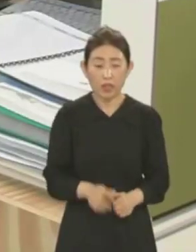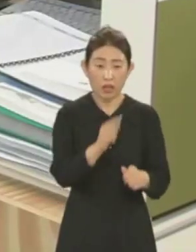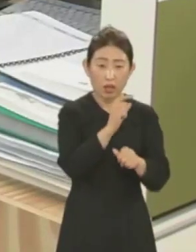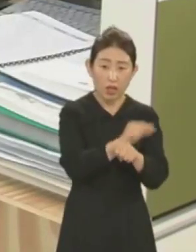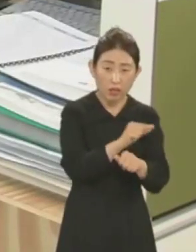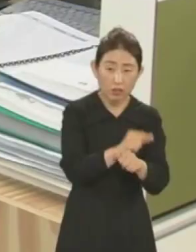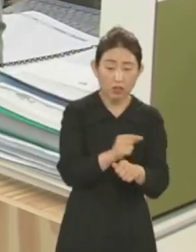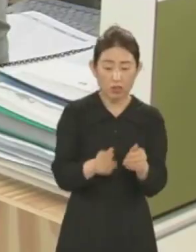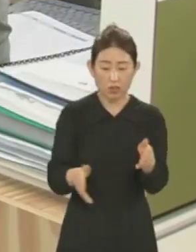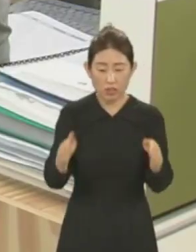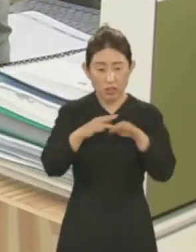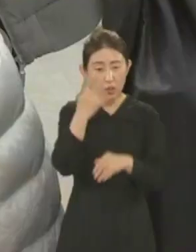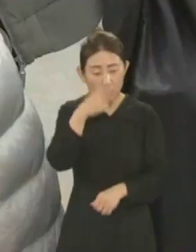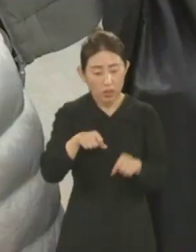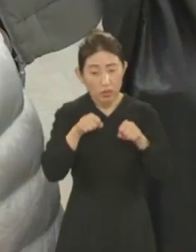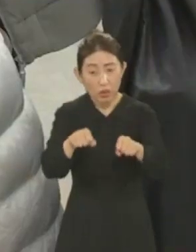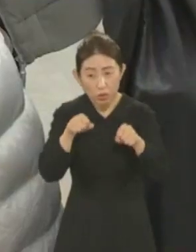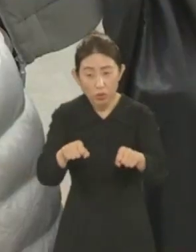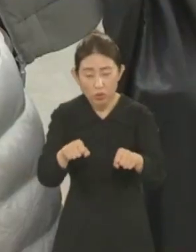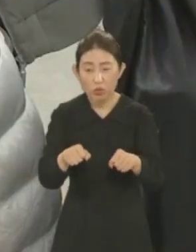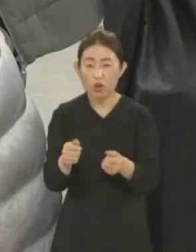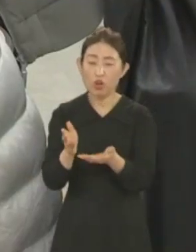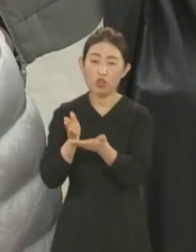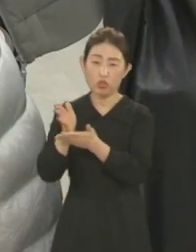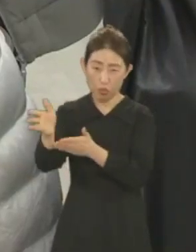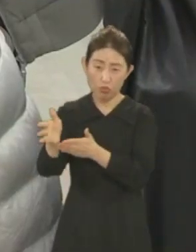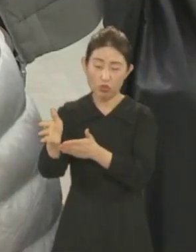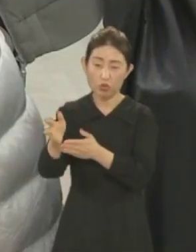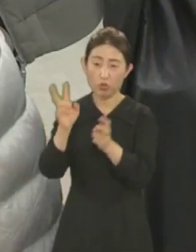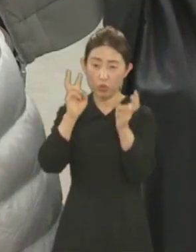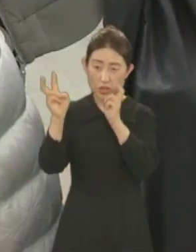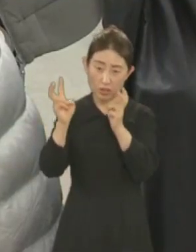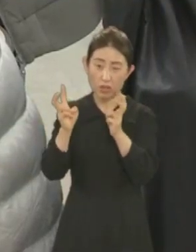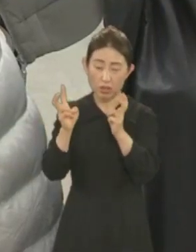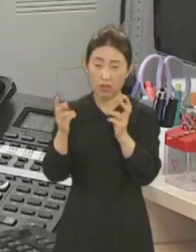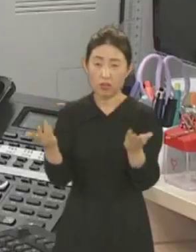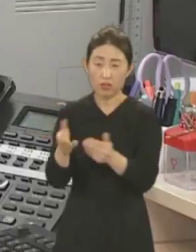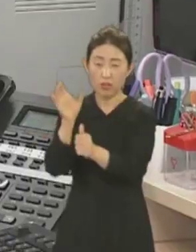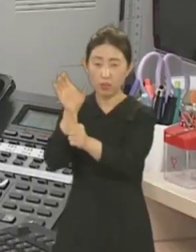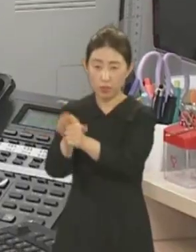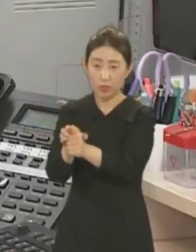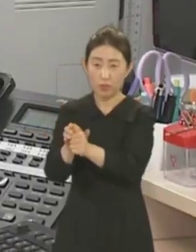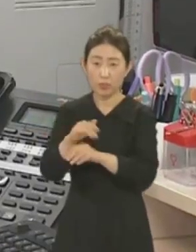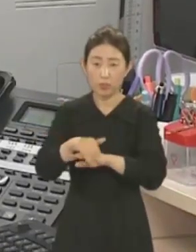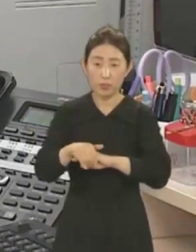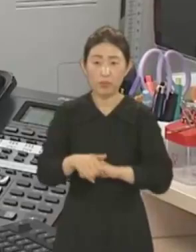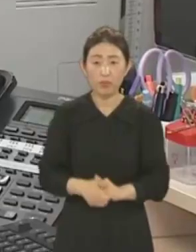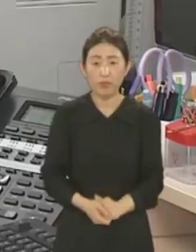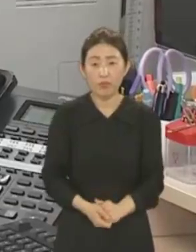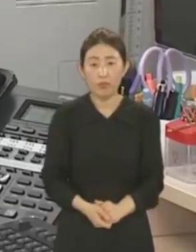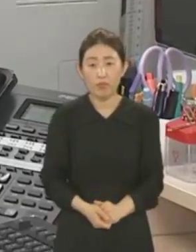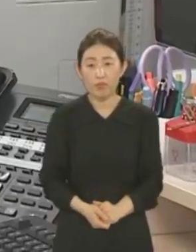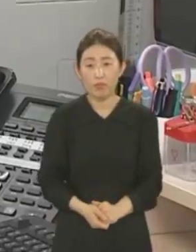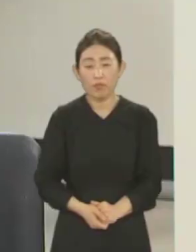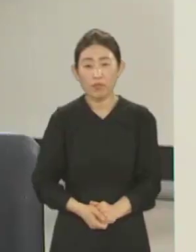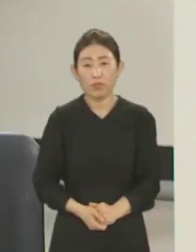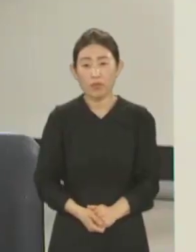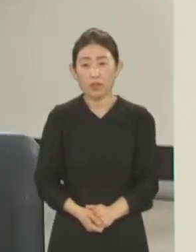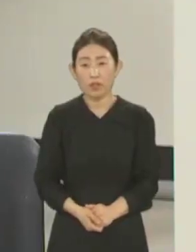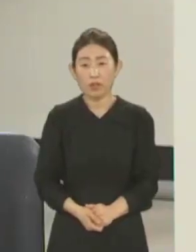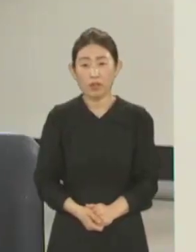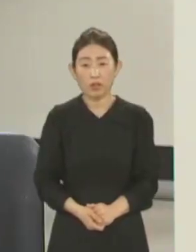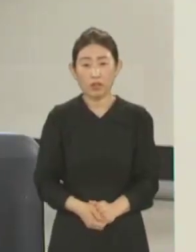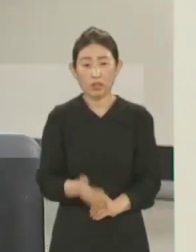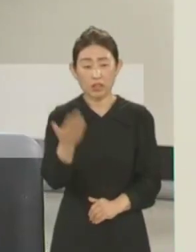행정 업무를 비롯한 시설관리 총소 등 직종별 업무공백이 예상되는 분야는 업무 대행자를 지정하기로 했습니다